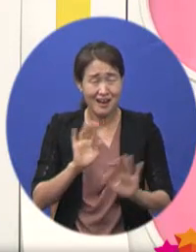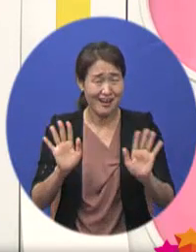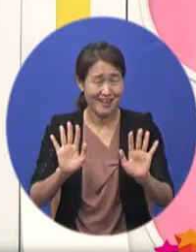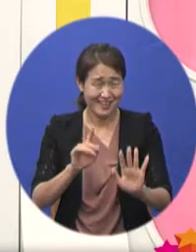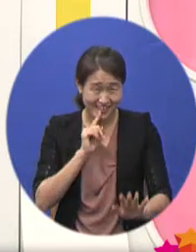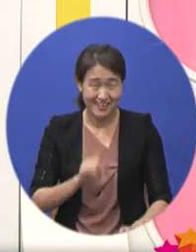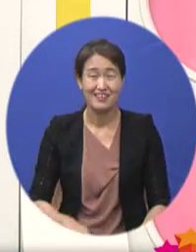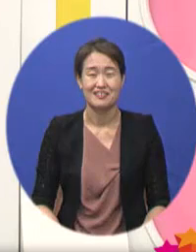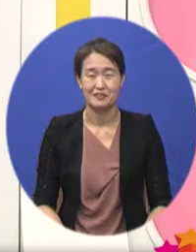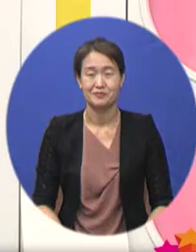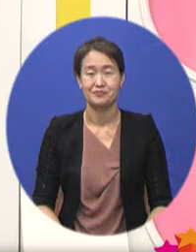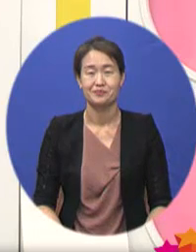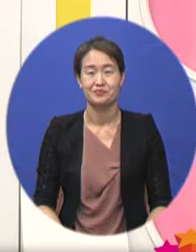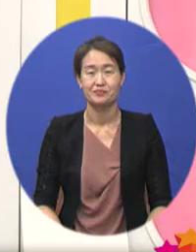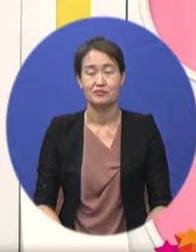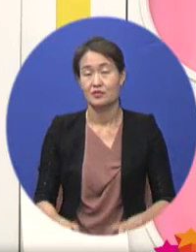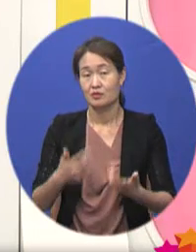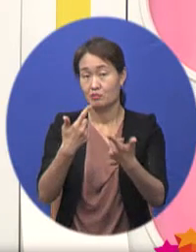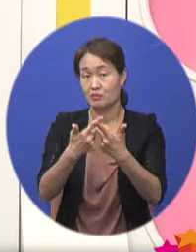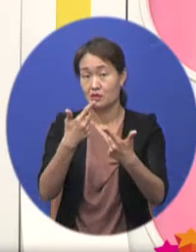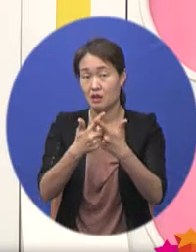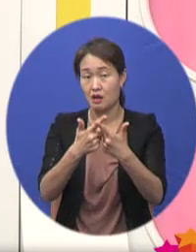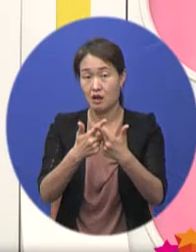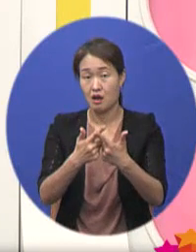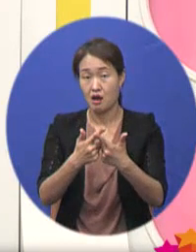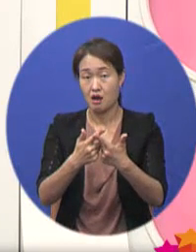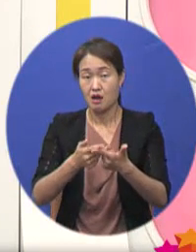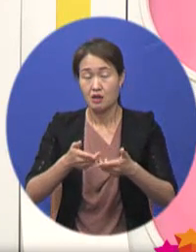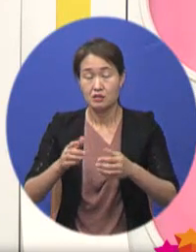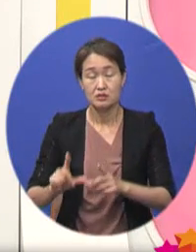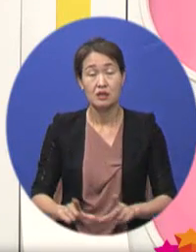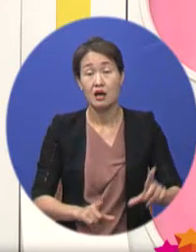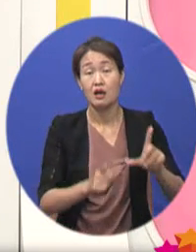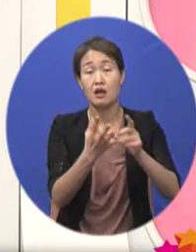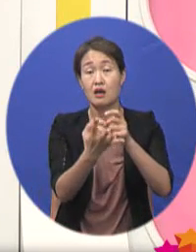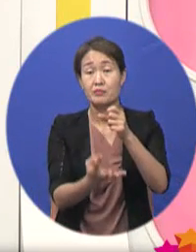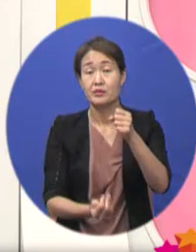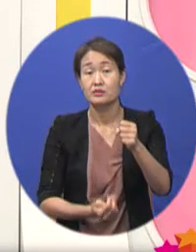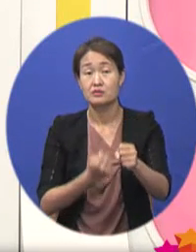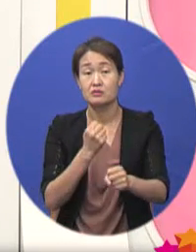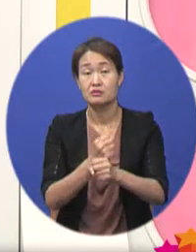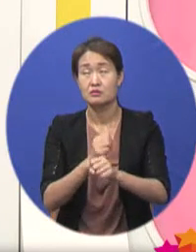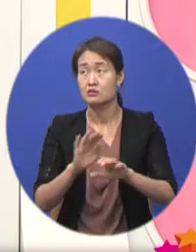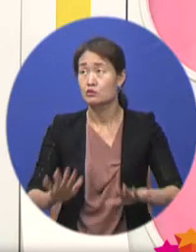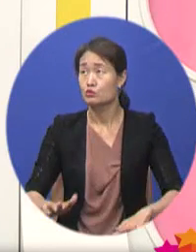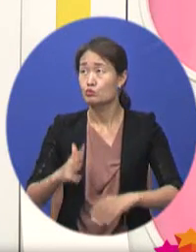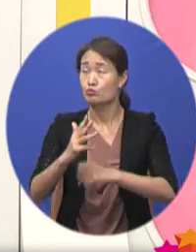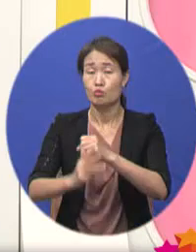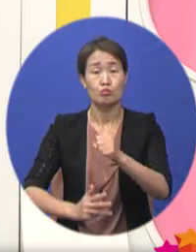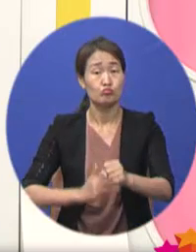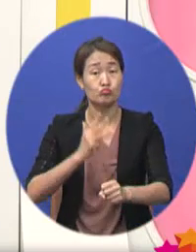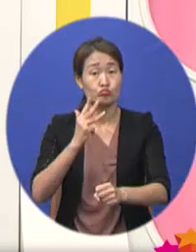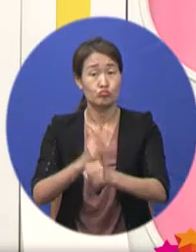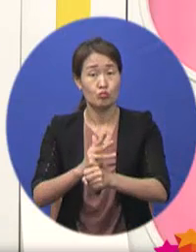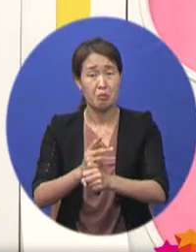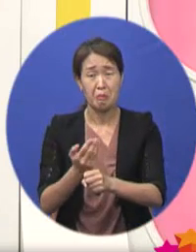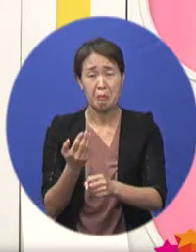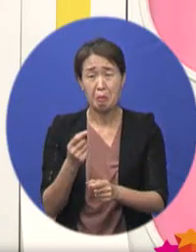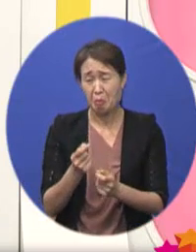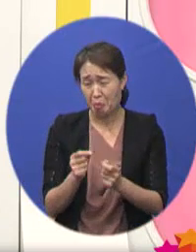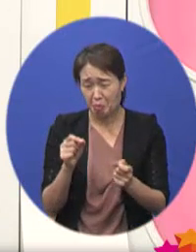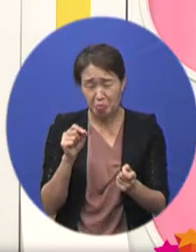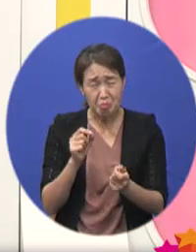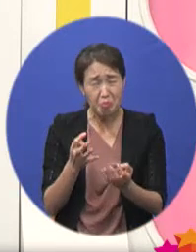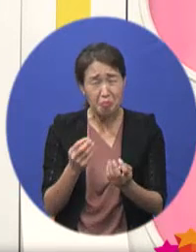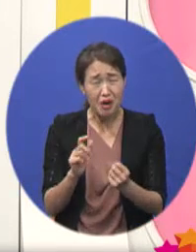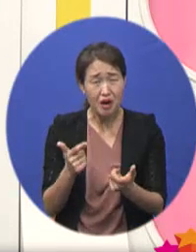말씀을요. 예. 예. 부산 얼마큼 사셨어요? 한 8년 된 것 같습니다. 8년. 네. 오, 얼마 안